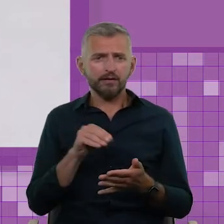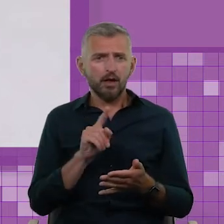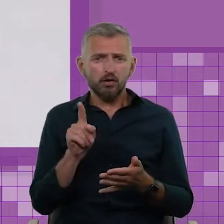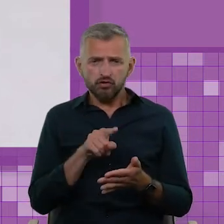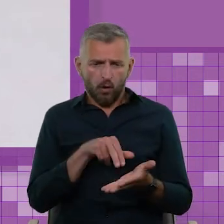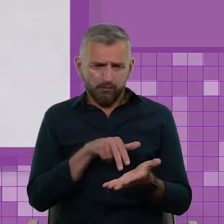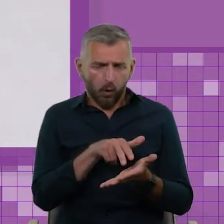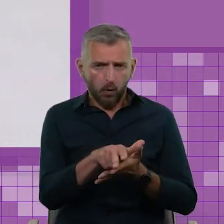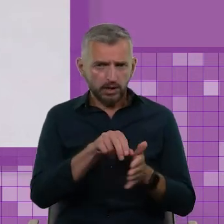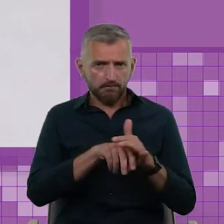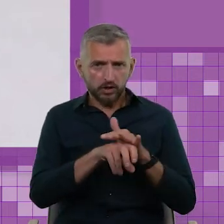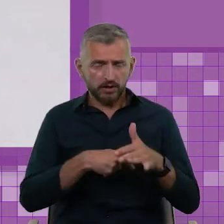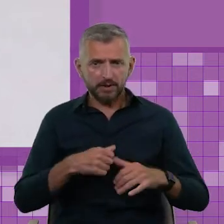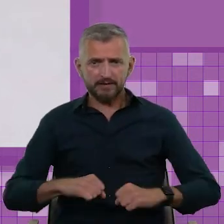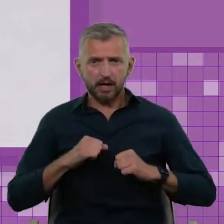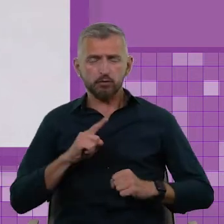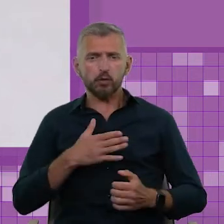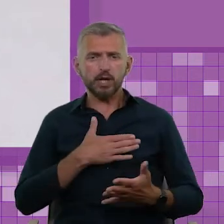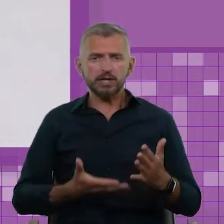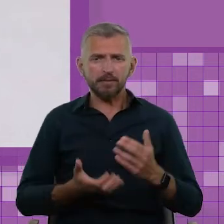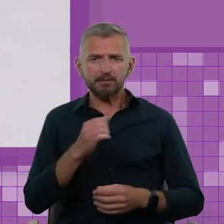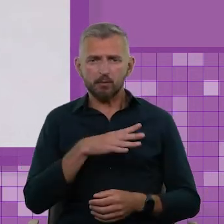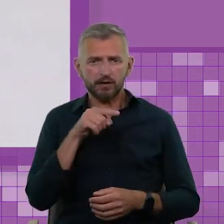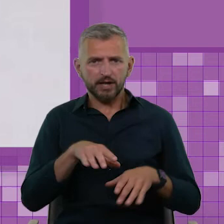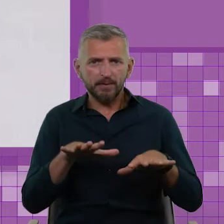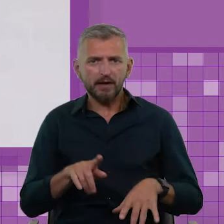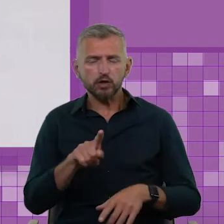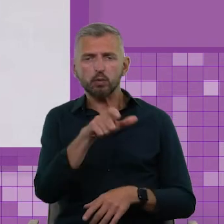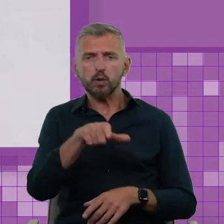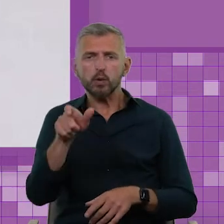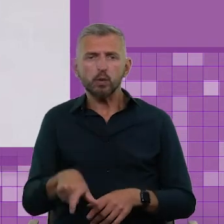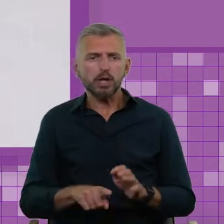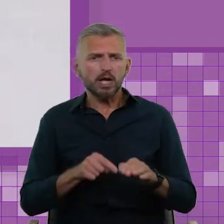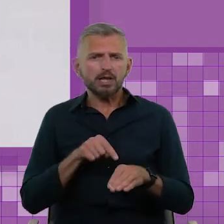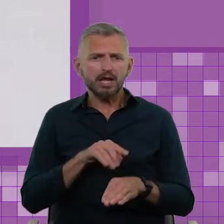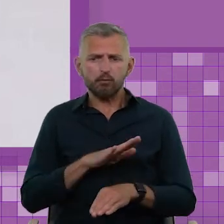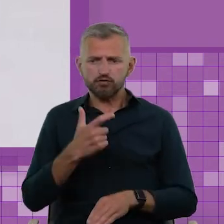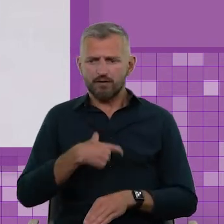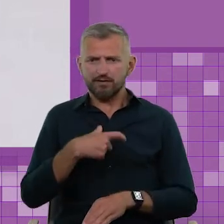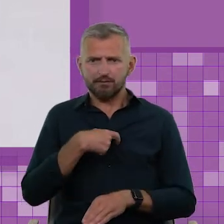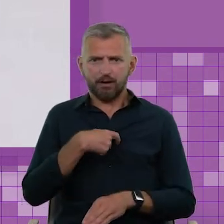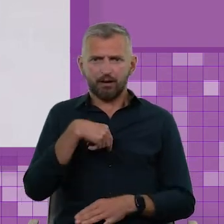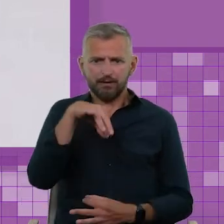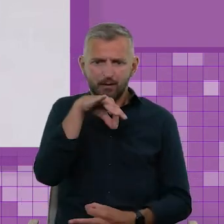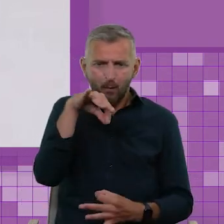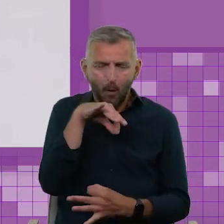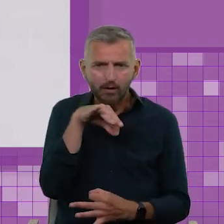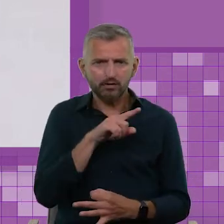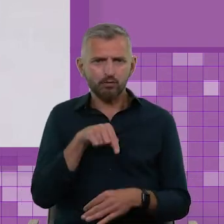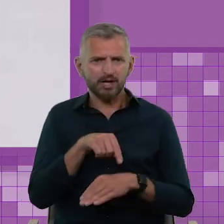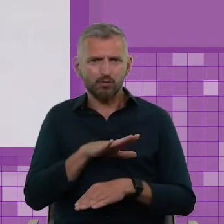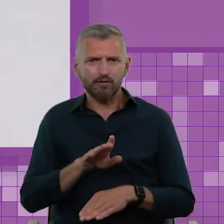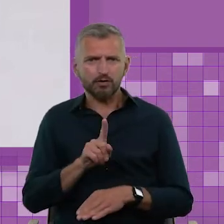стараємося, щоб наша підтримка була в тих місцях, щоб люди не почувалися там самотньо, щоб не почувалися, що вони їх